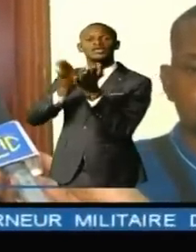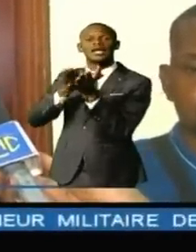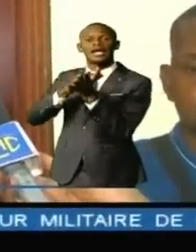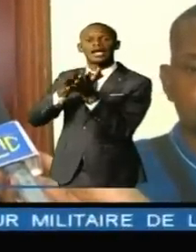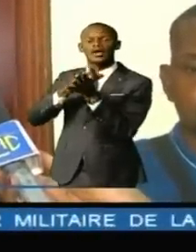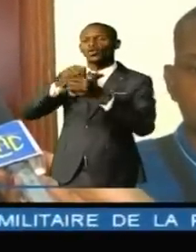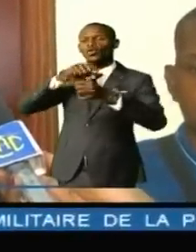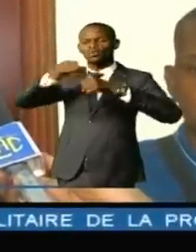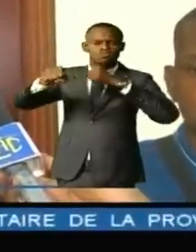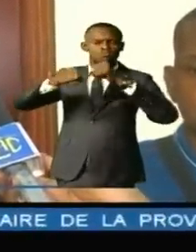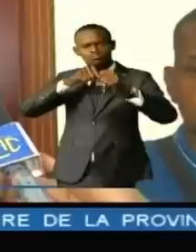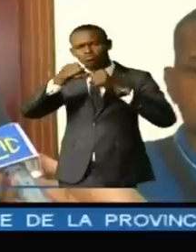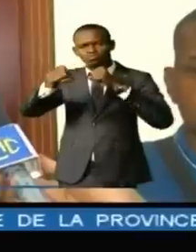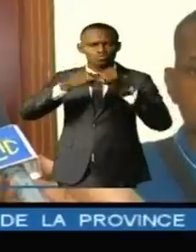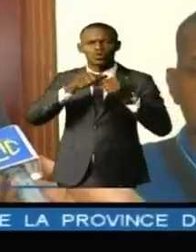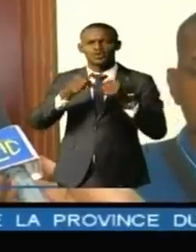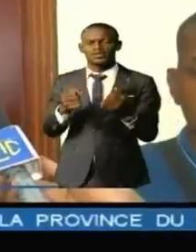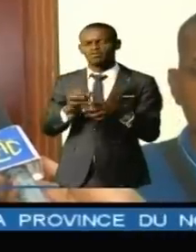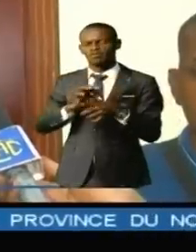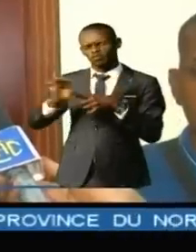Bakolé et Makabu.